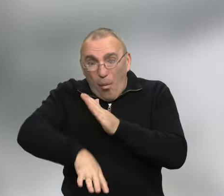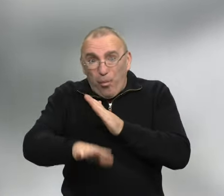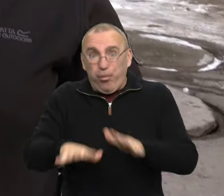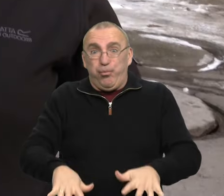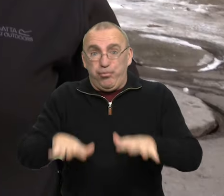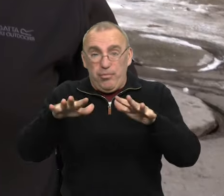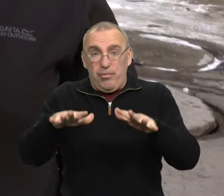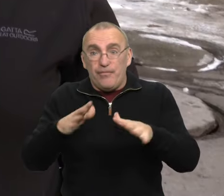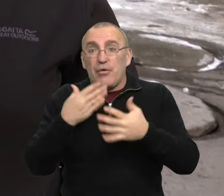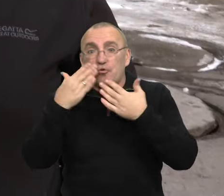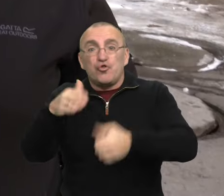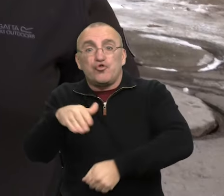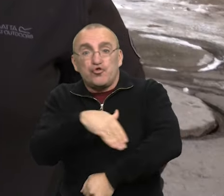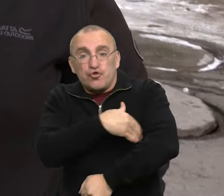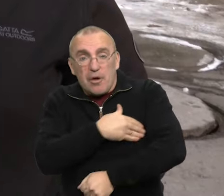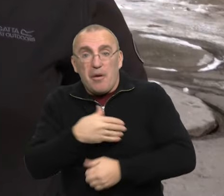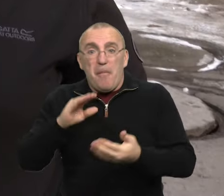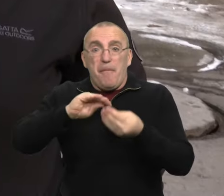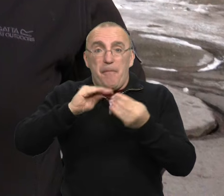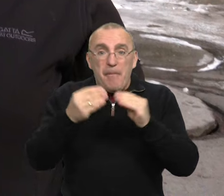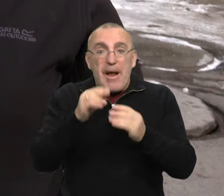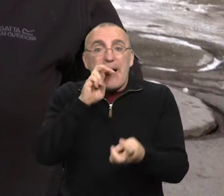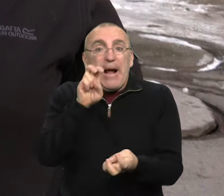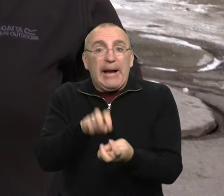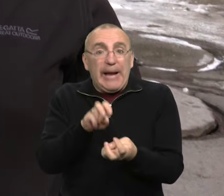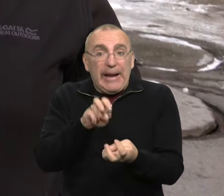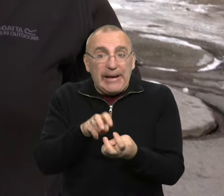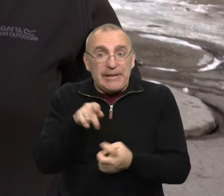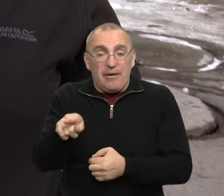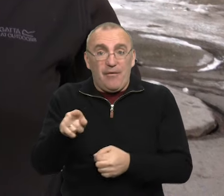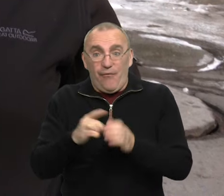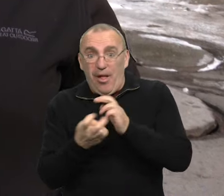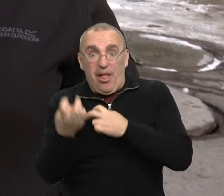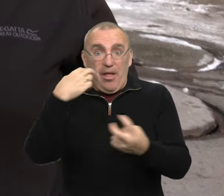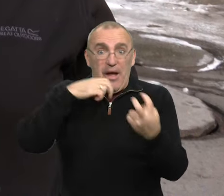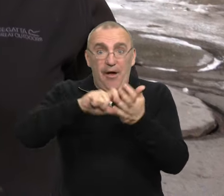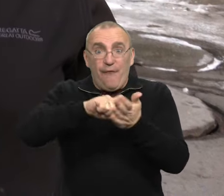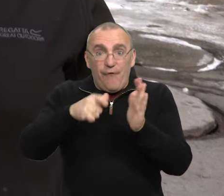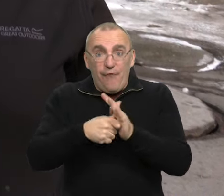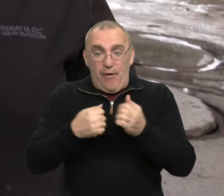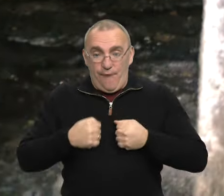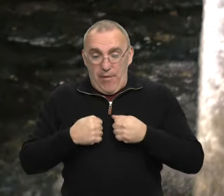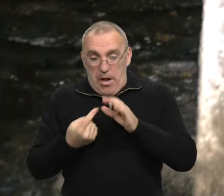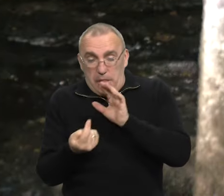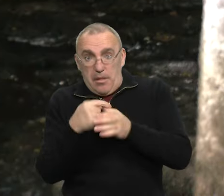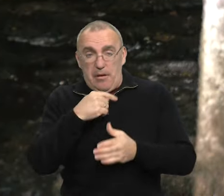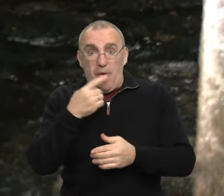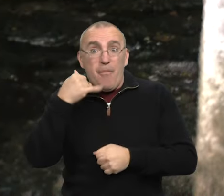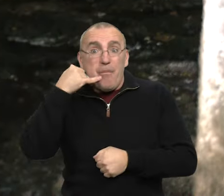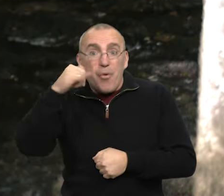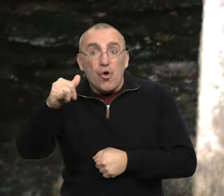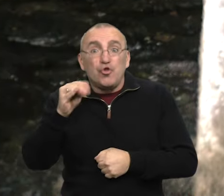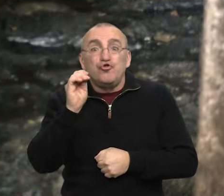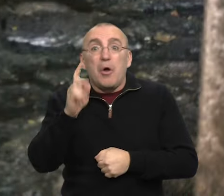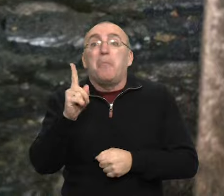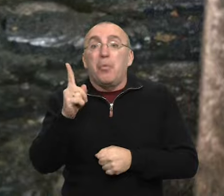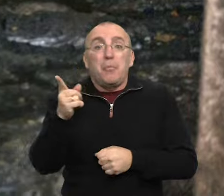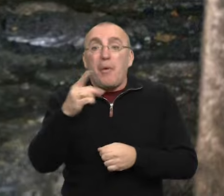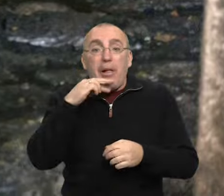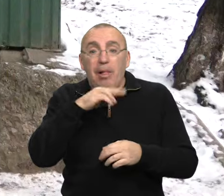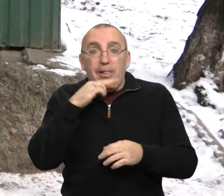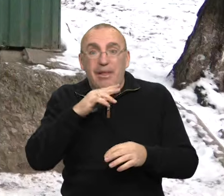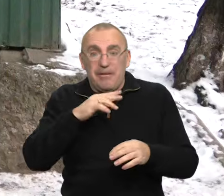зверталися до ЖЕКу неодноразово з проблемою Крис вони вилазять у нас в квартирі з ванно вилізли подзвонили в Жак спросили чи вони